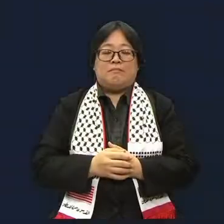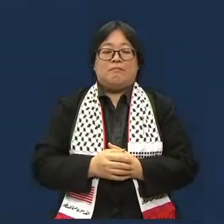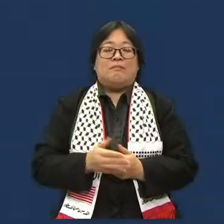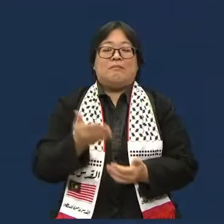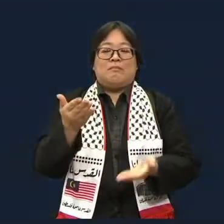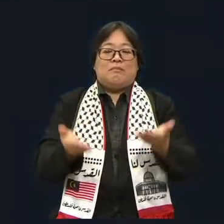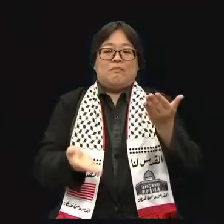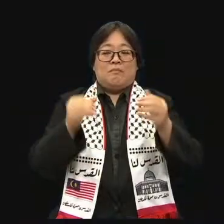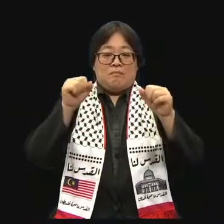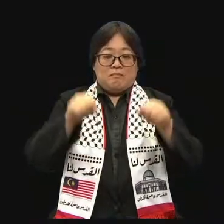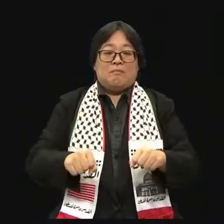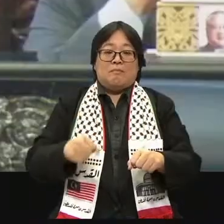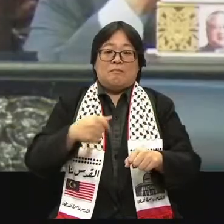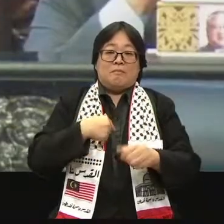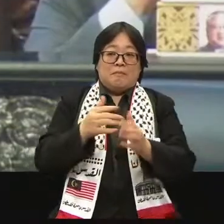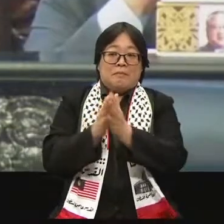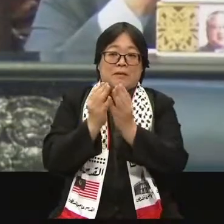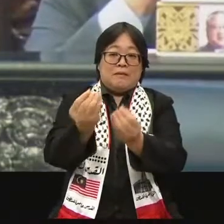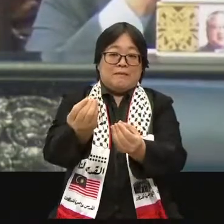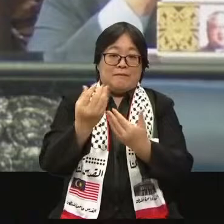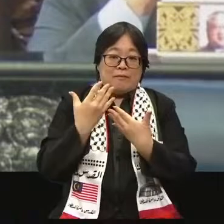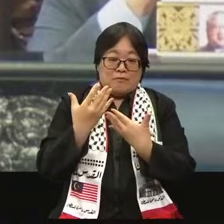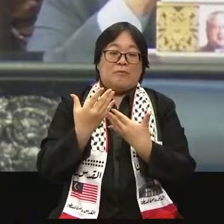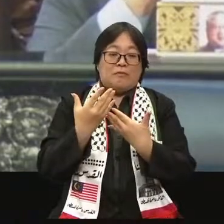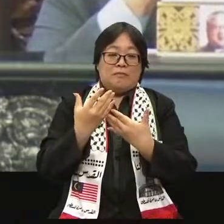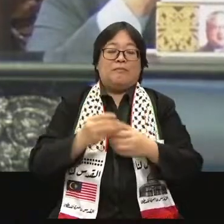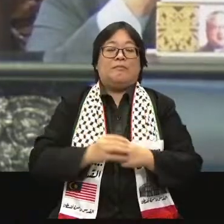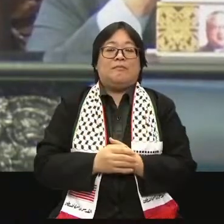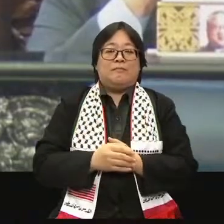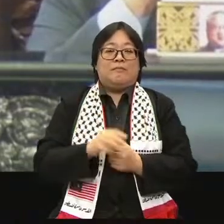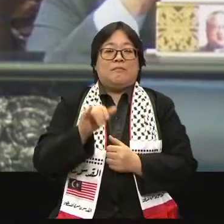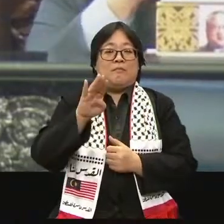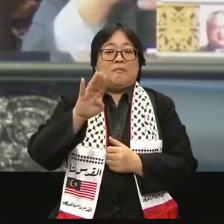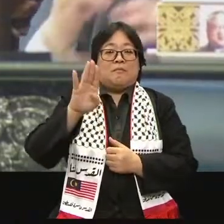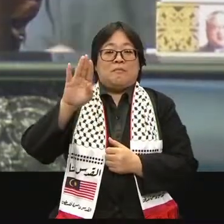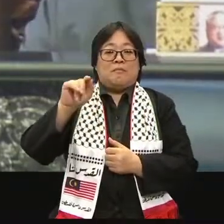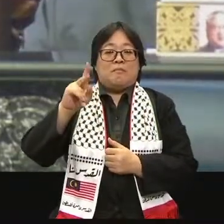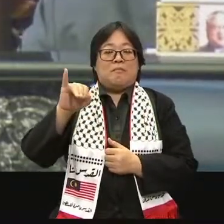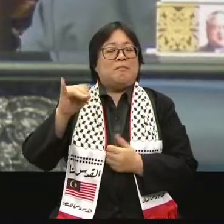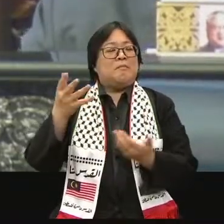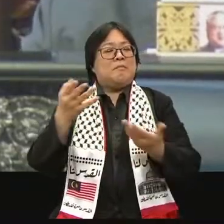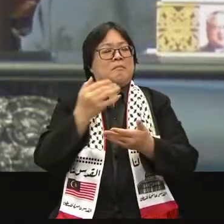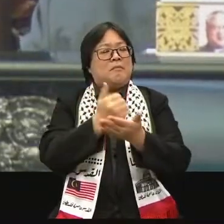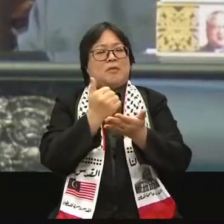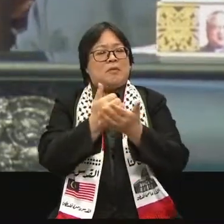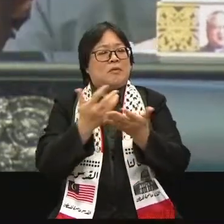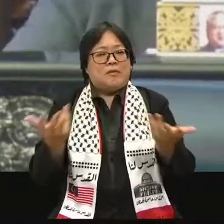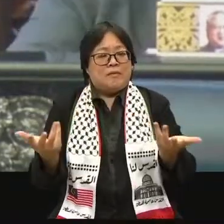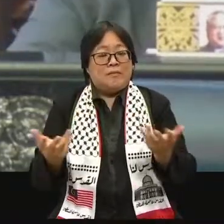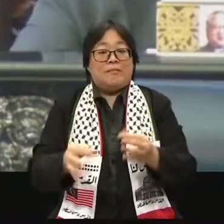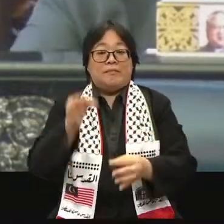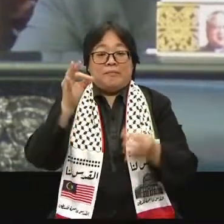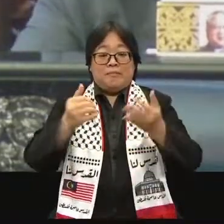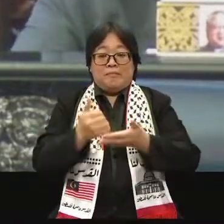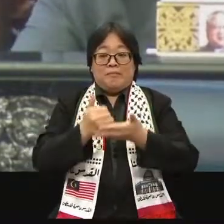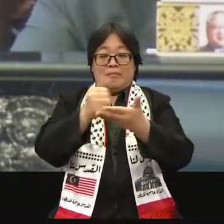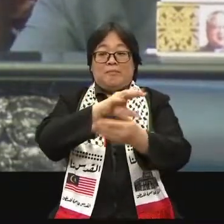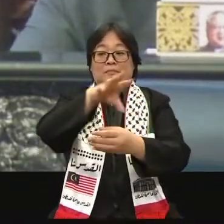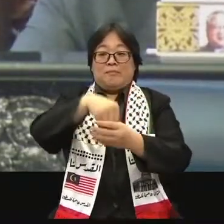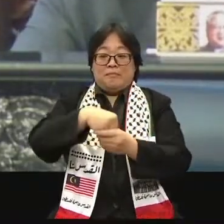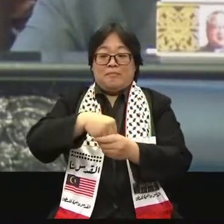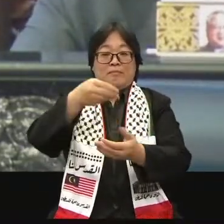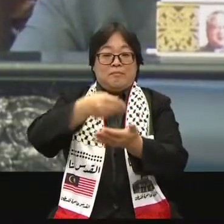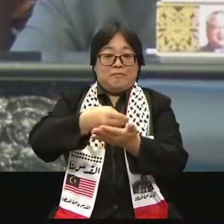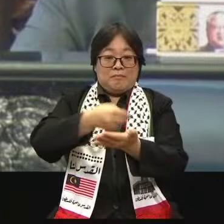mungkin kalau boleh saya dapatkan maklumat tambahan daripada yang berhormat Bakri Apakah Bentuk bantuan sekiranya bantuan itu melibatkan bantuan